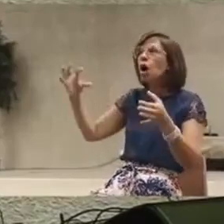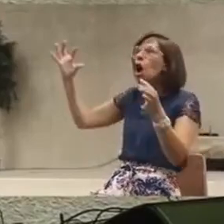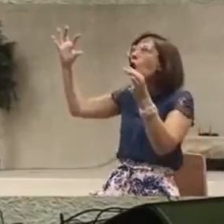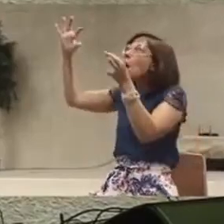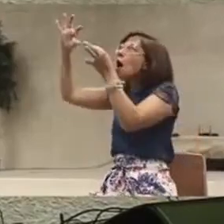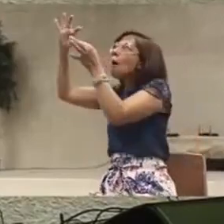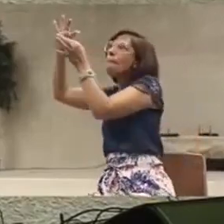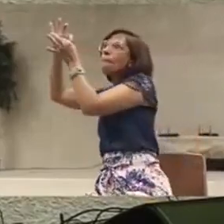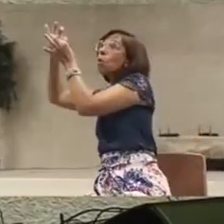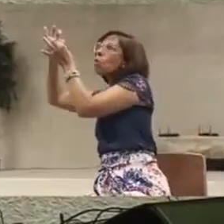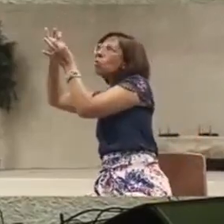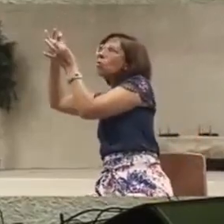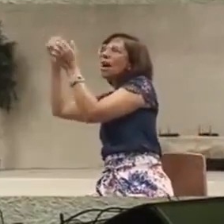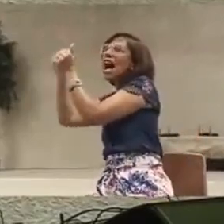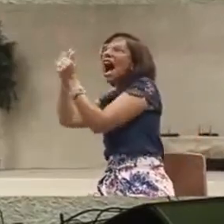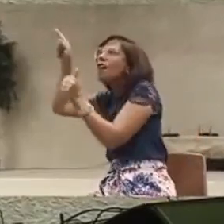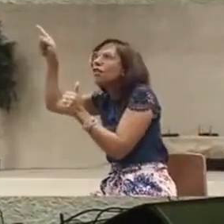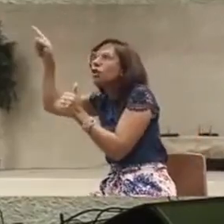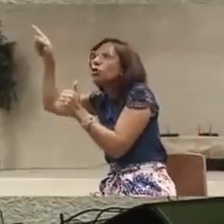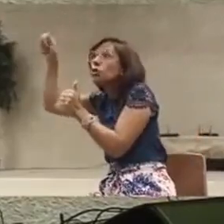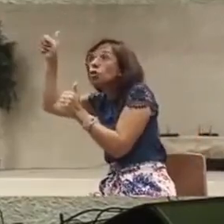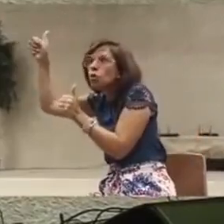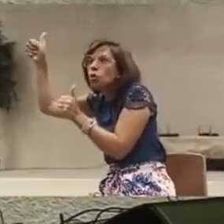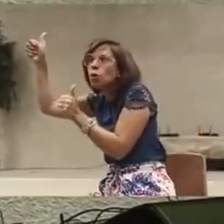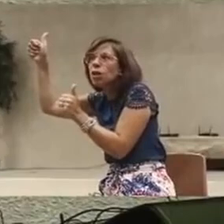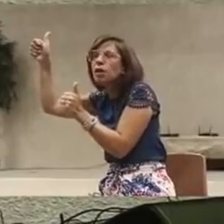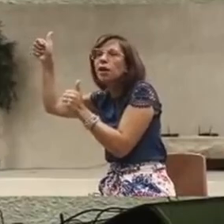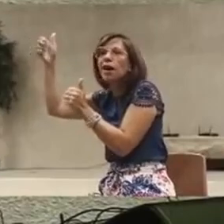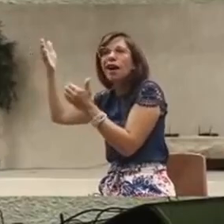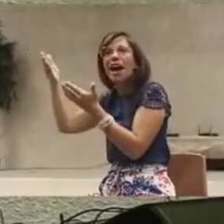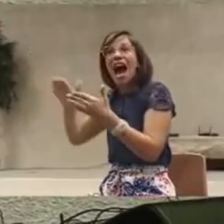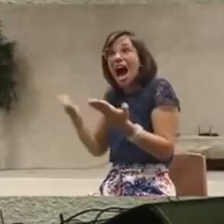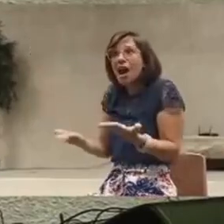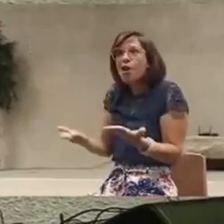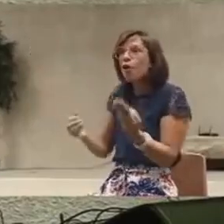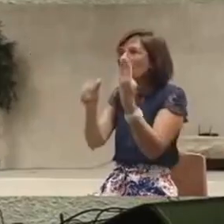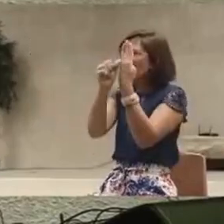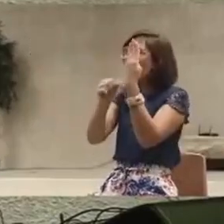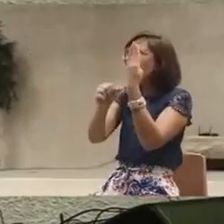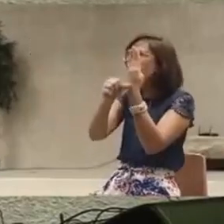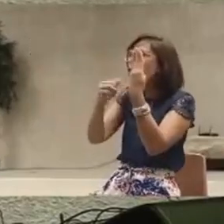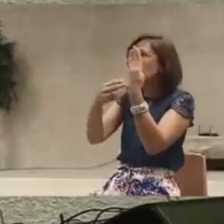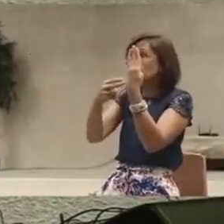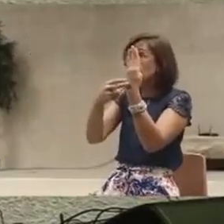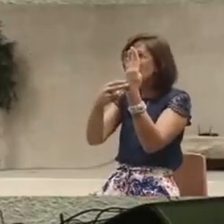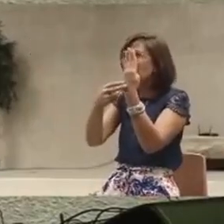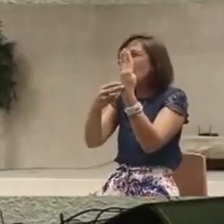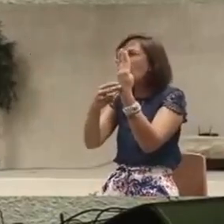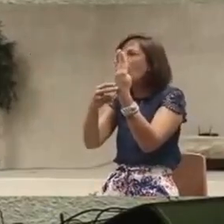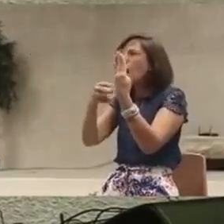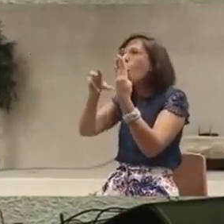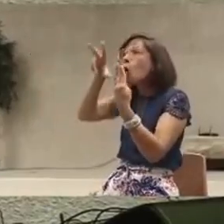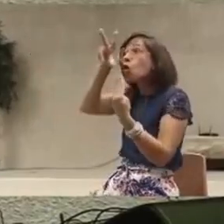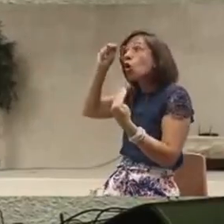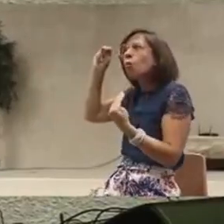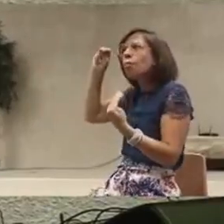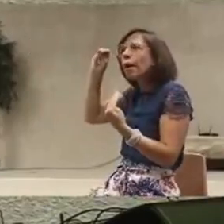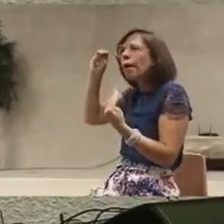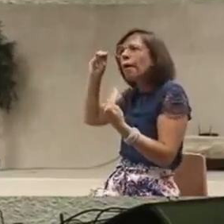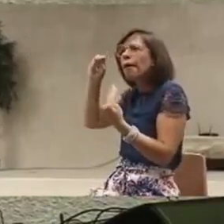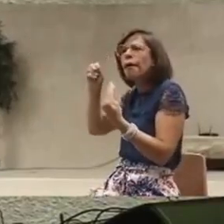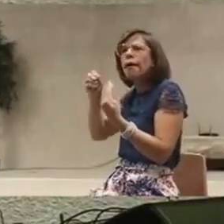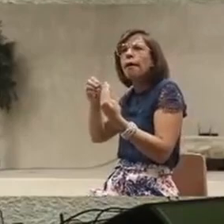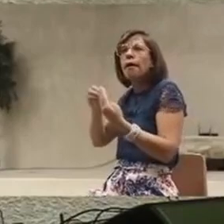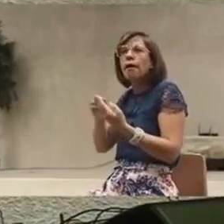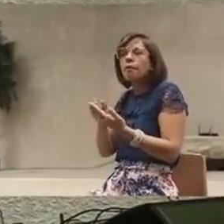avec Dieu. Et nous pouvons recevoir la parole de Dieu. Et désormais, nous pouvons marcher par la foi en